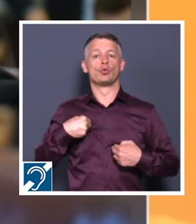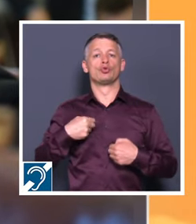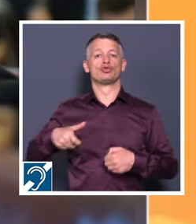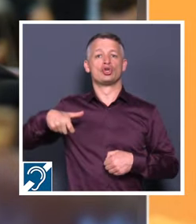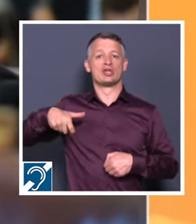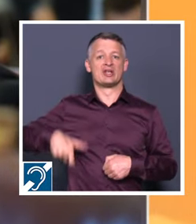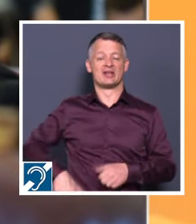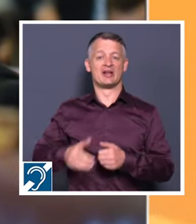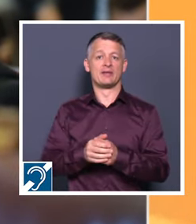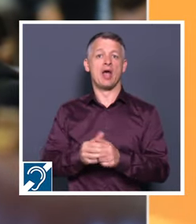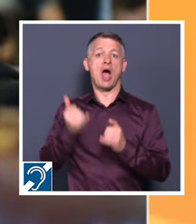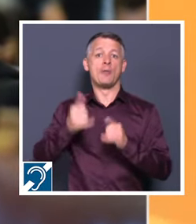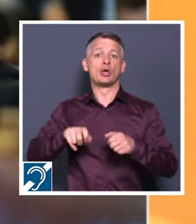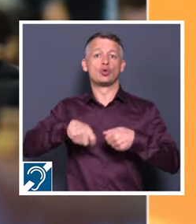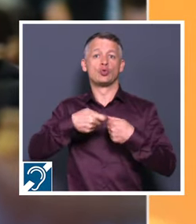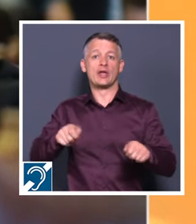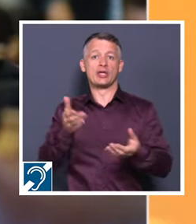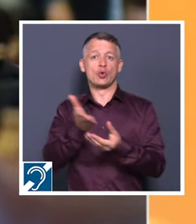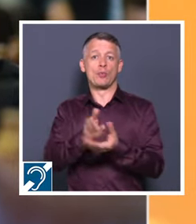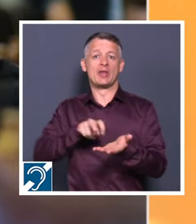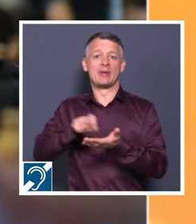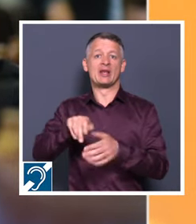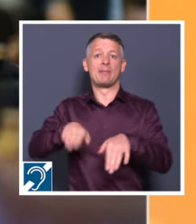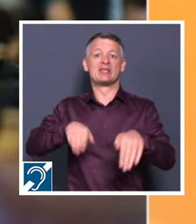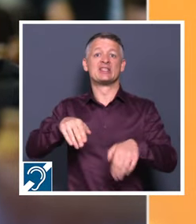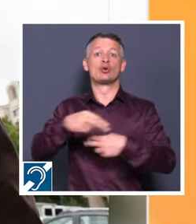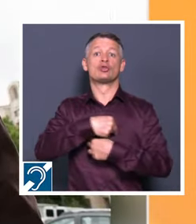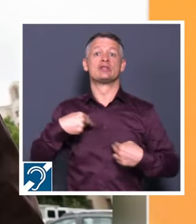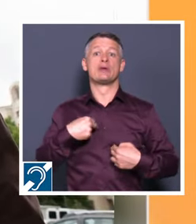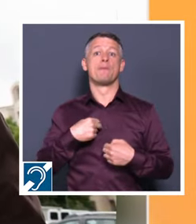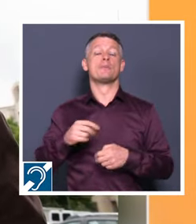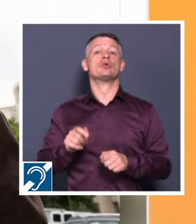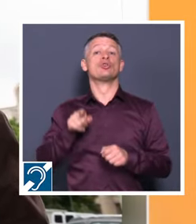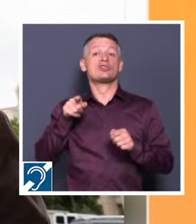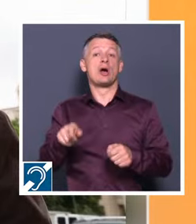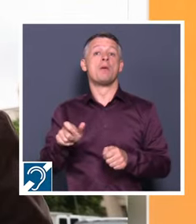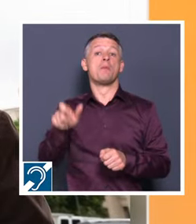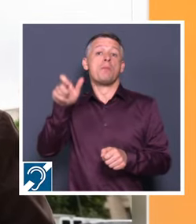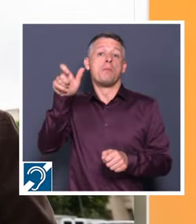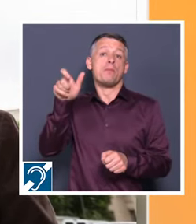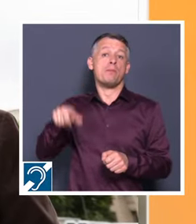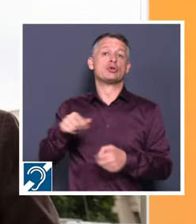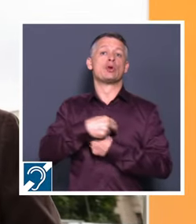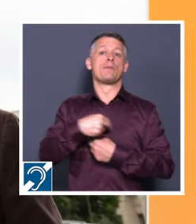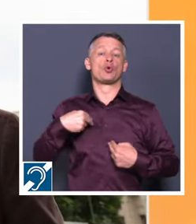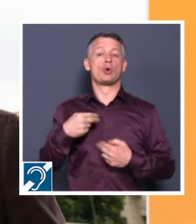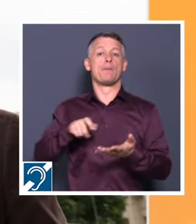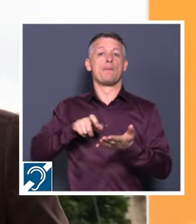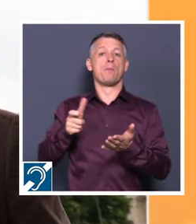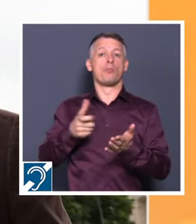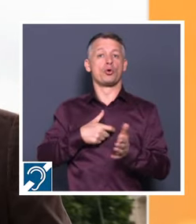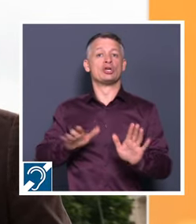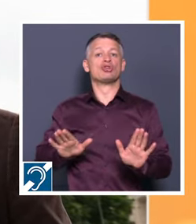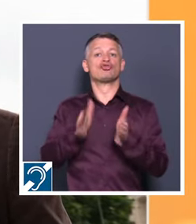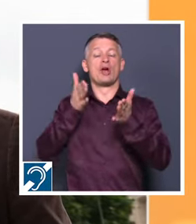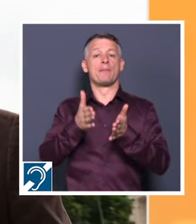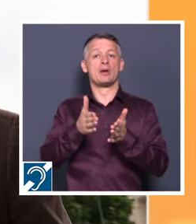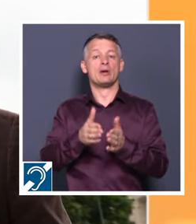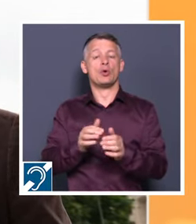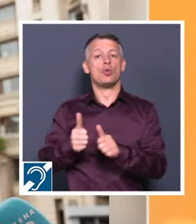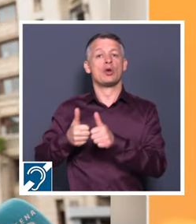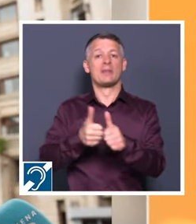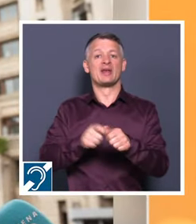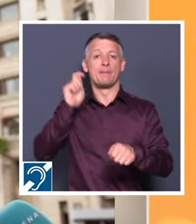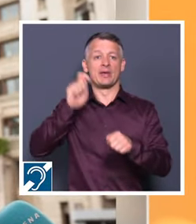la Ministerul Justiției și din acel punct procurorii pot începe urmărirea penală. Pot să-i cheme pe cei doi la audieri, adună probe,